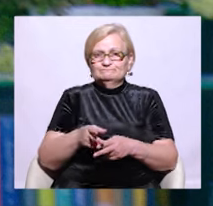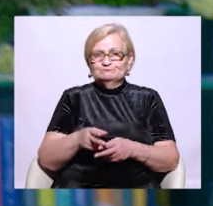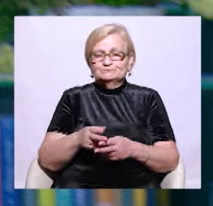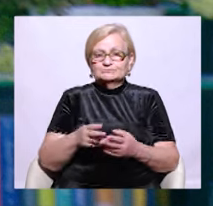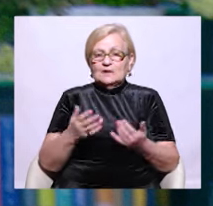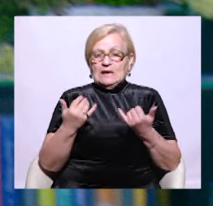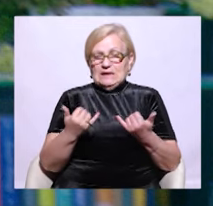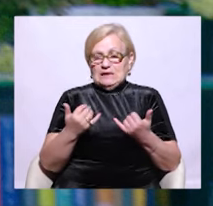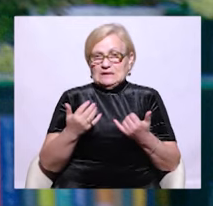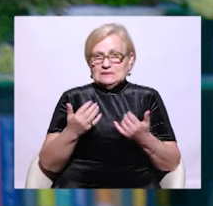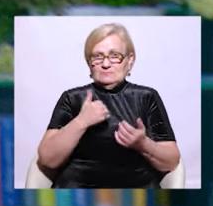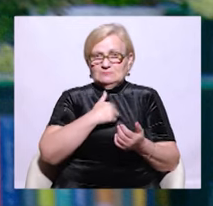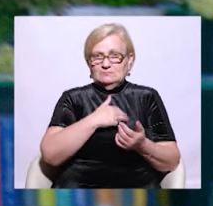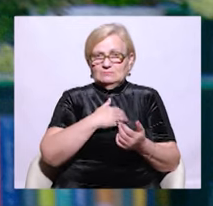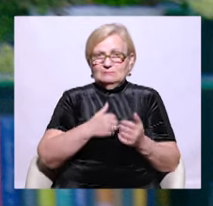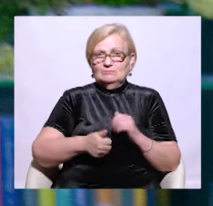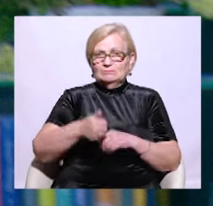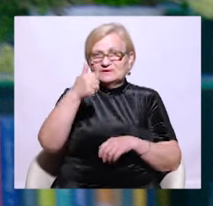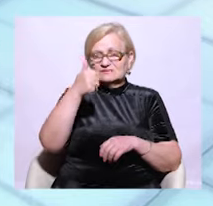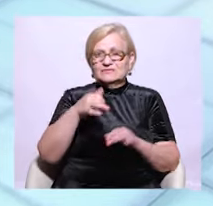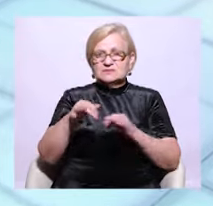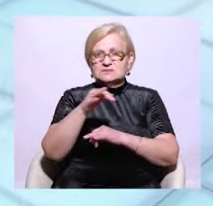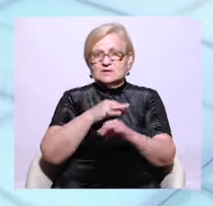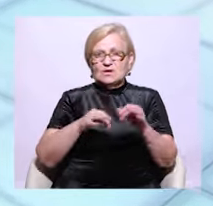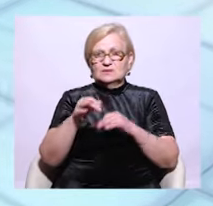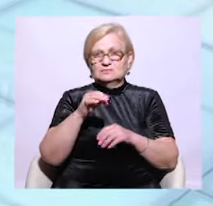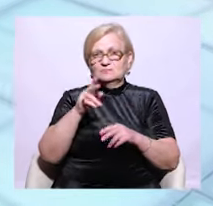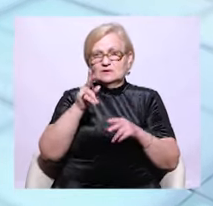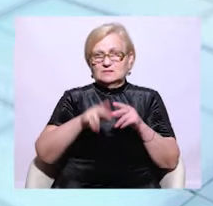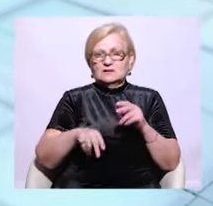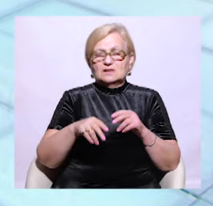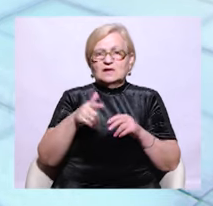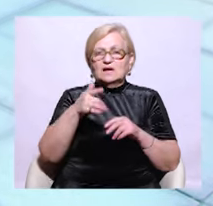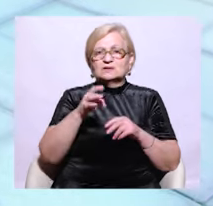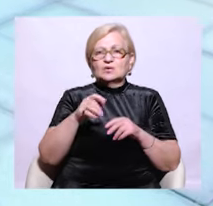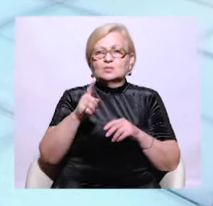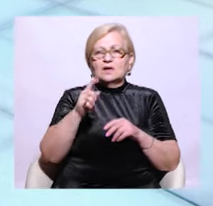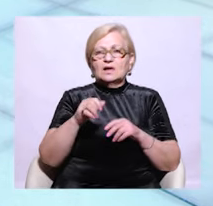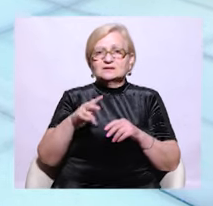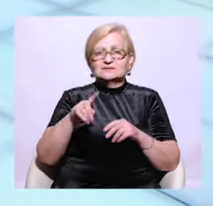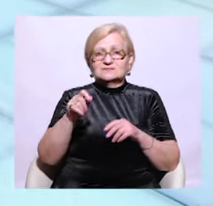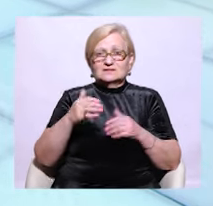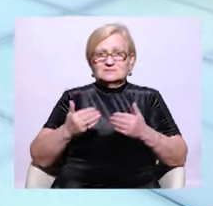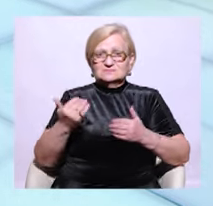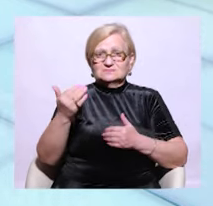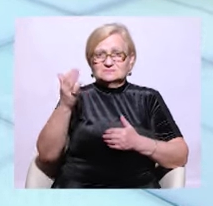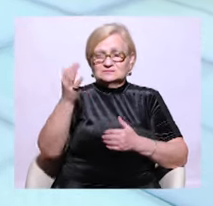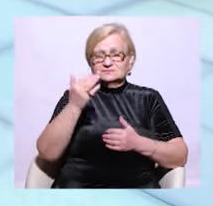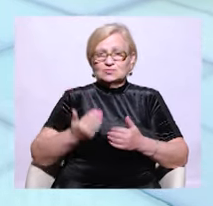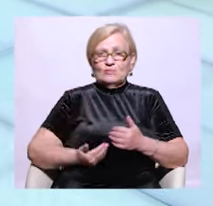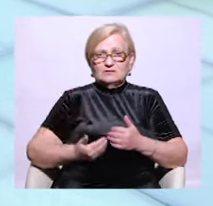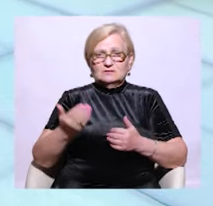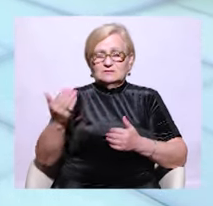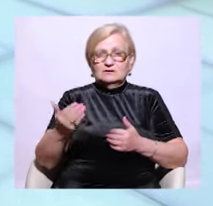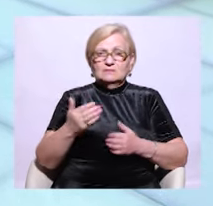მინდა დავასრულო ჩვენი პირველი საუბარი გრიგოლ ხანძთელის ცხოვრებაზე. რასაკვირველია, ჩვენ უფრო